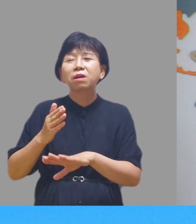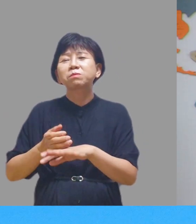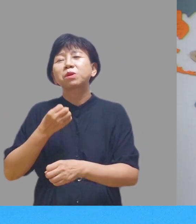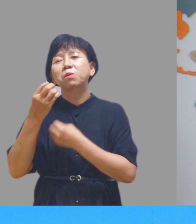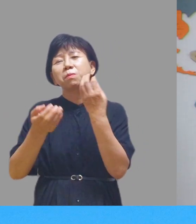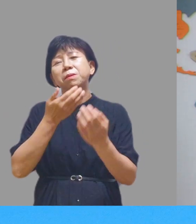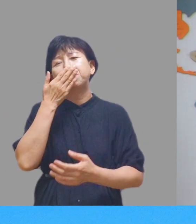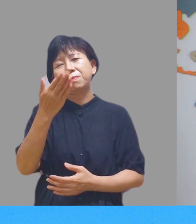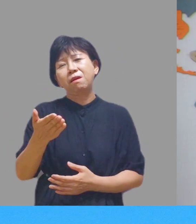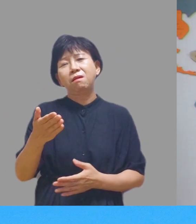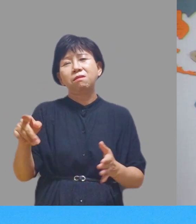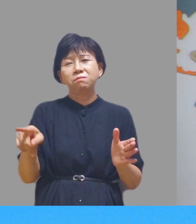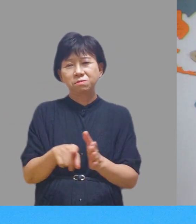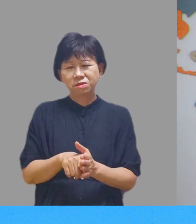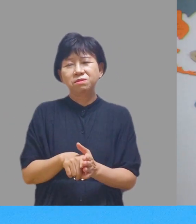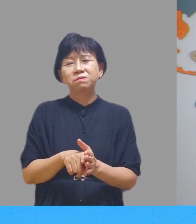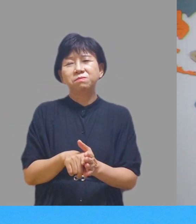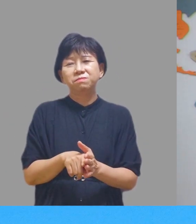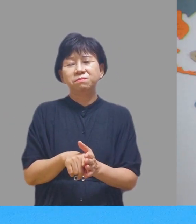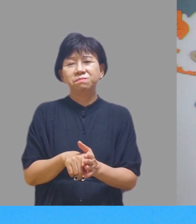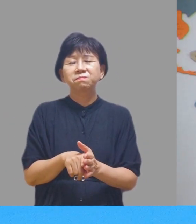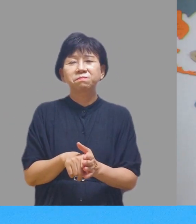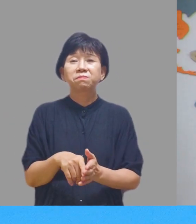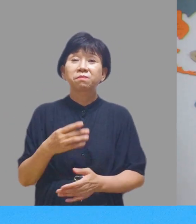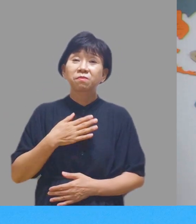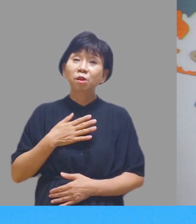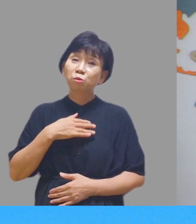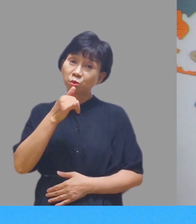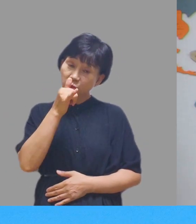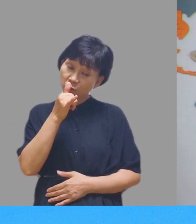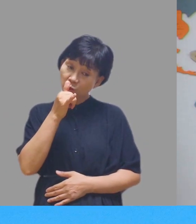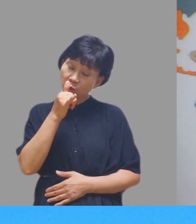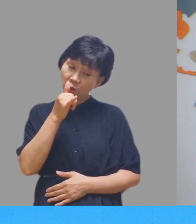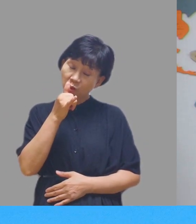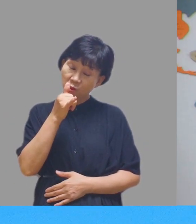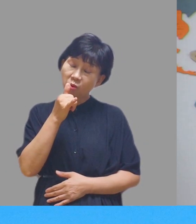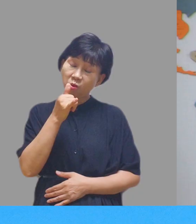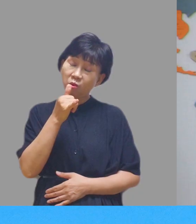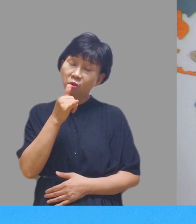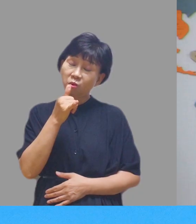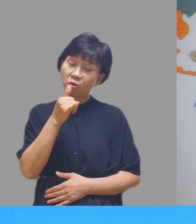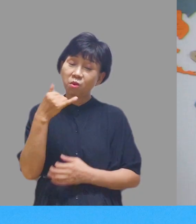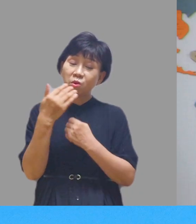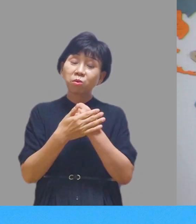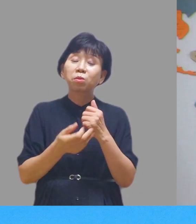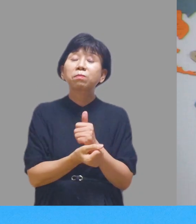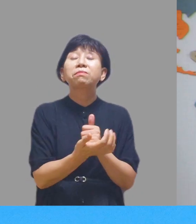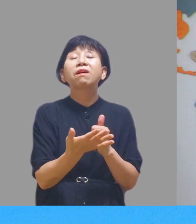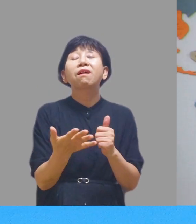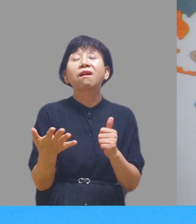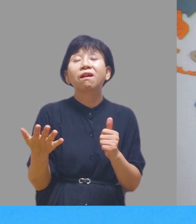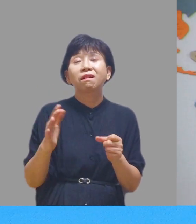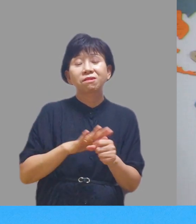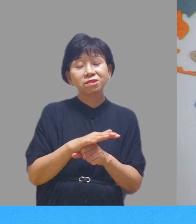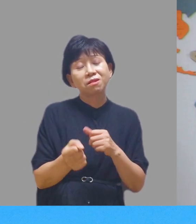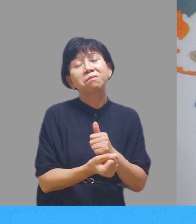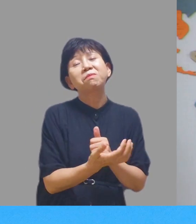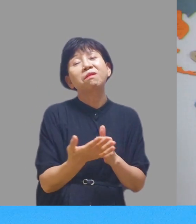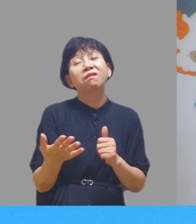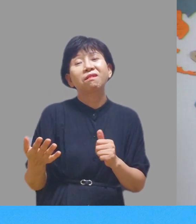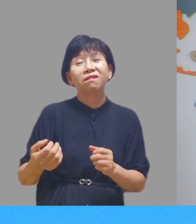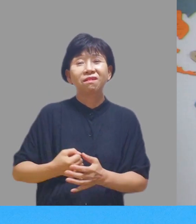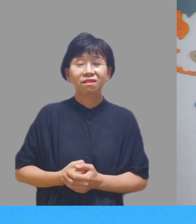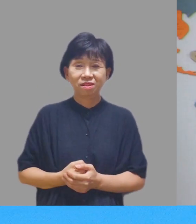드릴 수 있는 믿음, 이것이 나에게 있고 서로 돌아보면 그 은혜가 사랑방 식구들에게, 또 우리